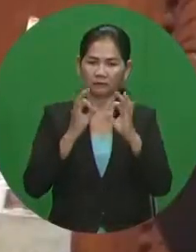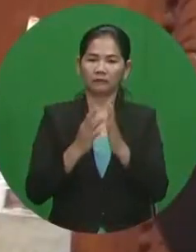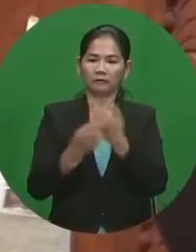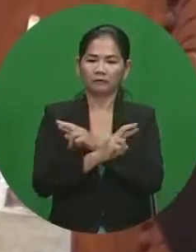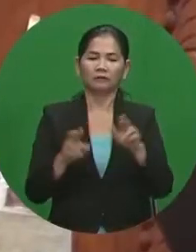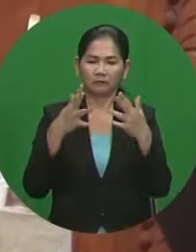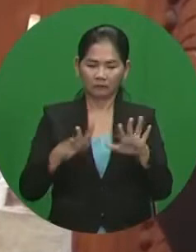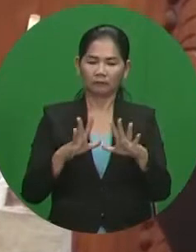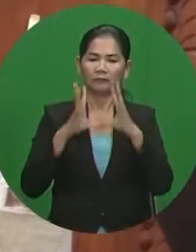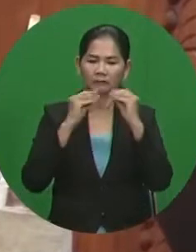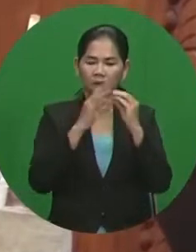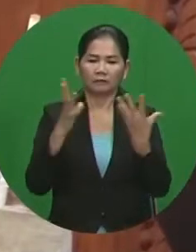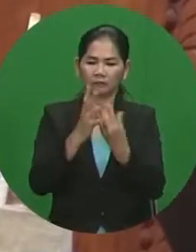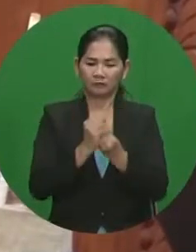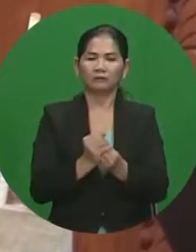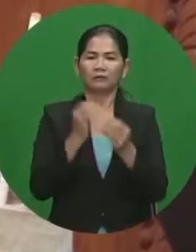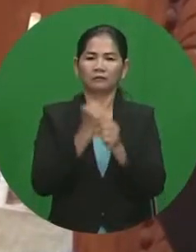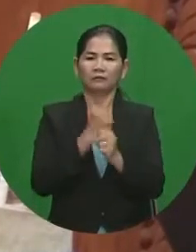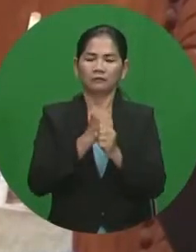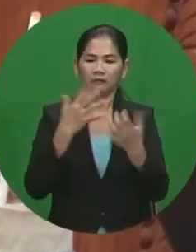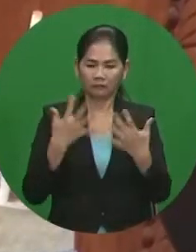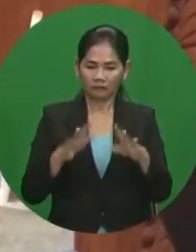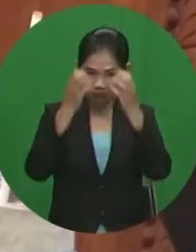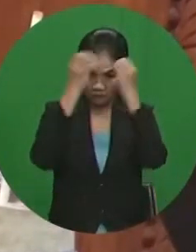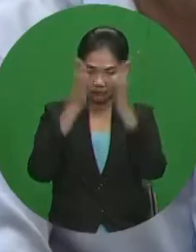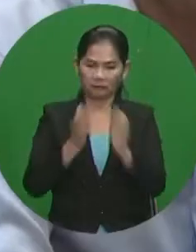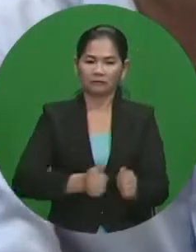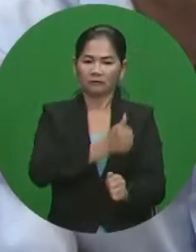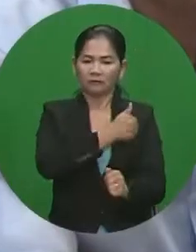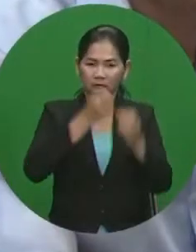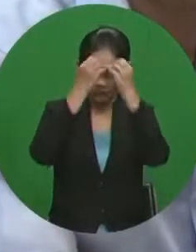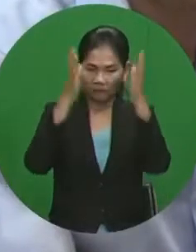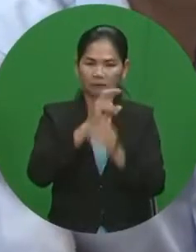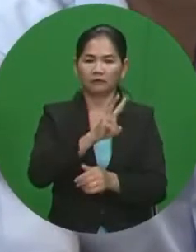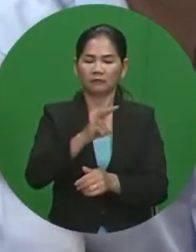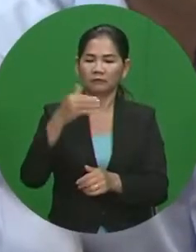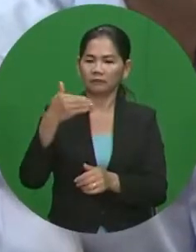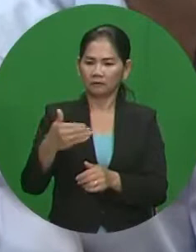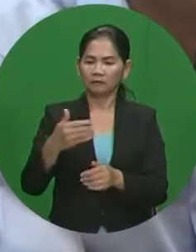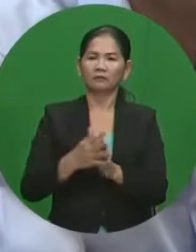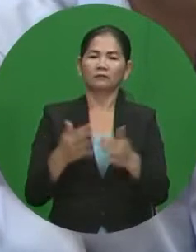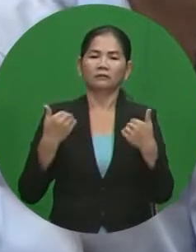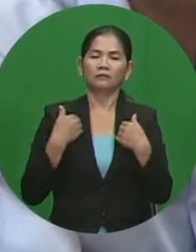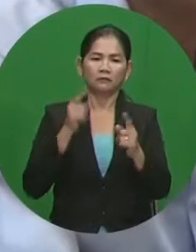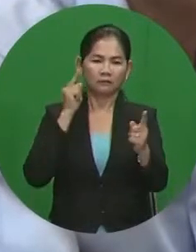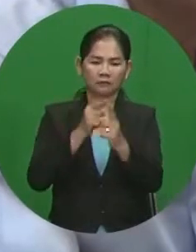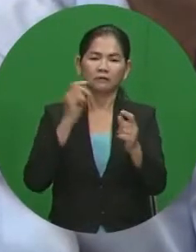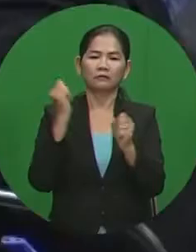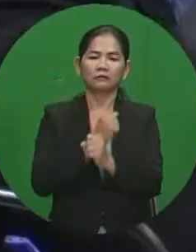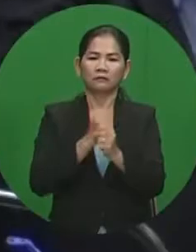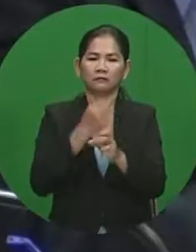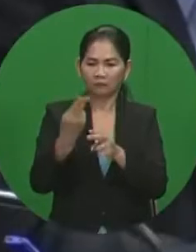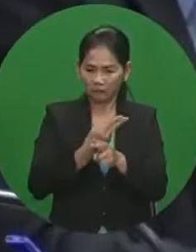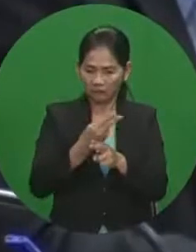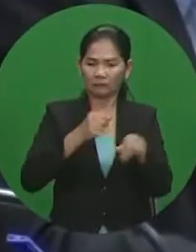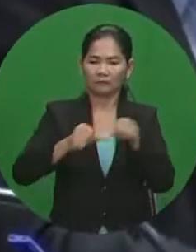មរៀបចំសន្និបាតបូកសរុបលទ្ធផលការងារព័ត៌មានក្រសួងព័ត៌មានឆ្នាំ2019លើទិសដៅការងារអនុវត្តប